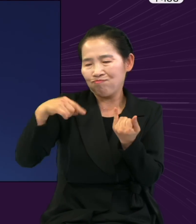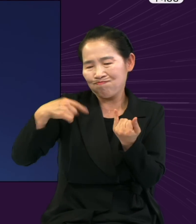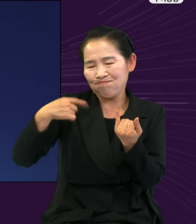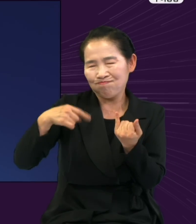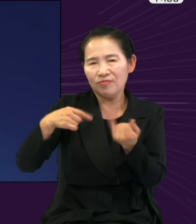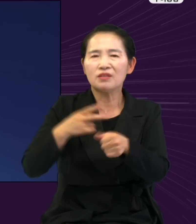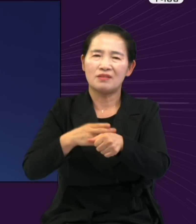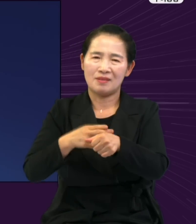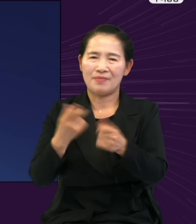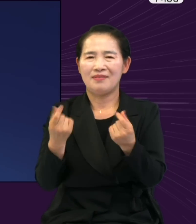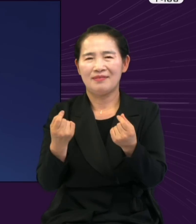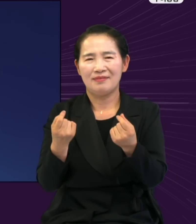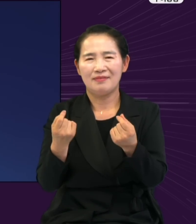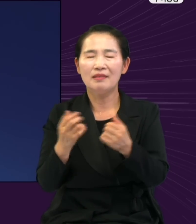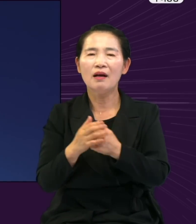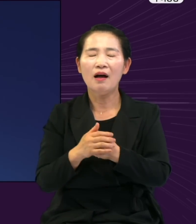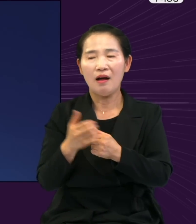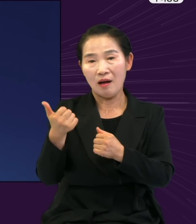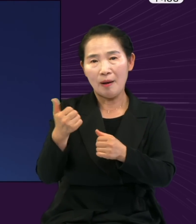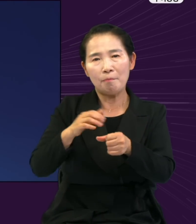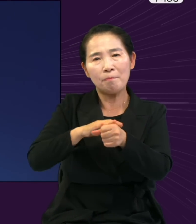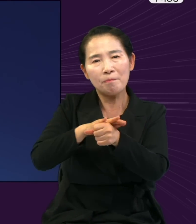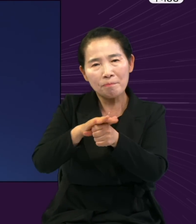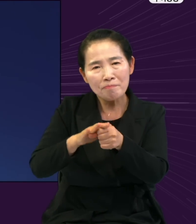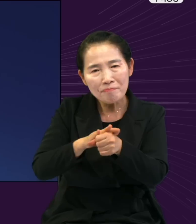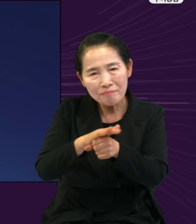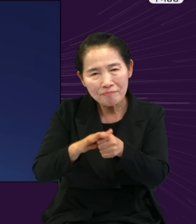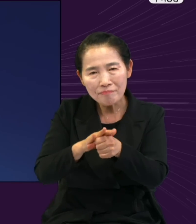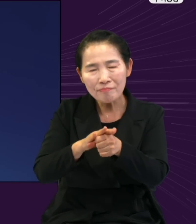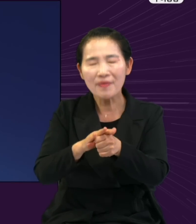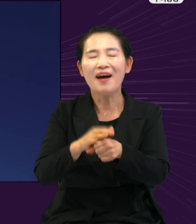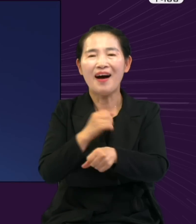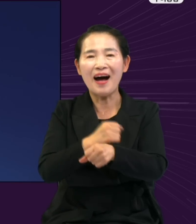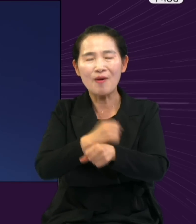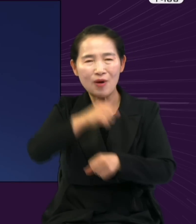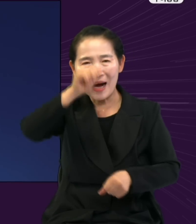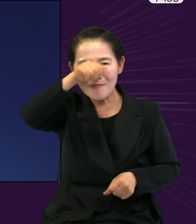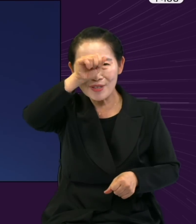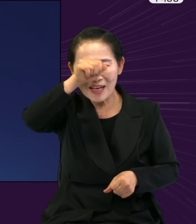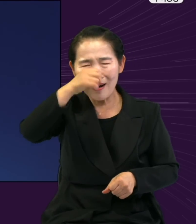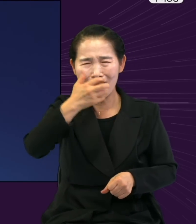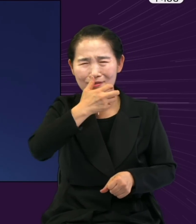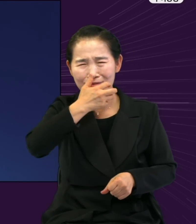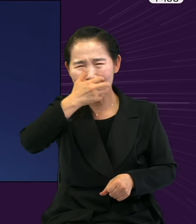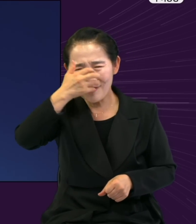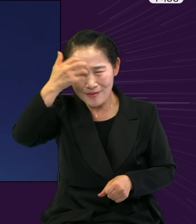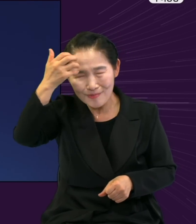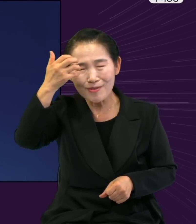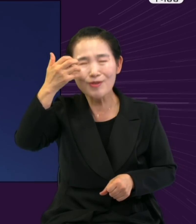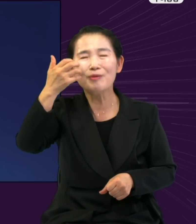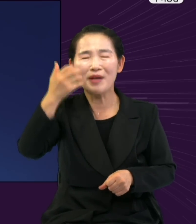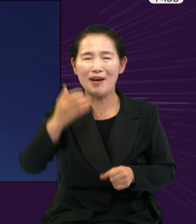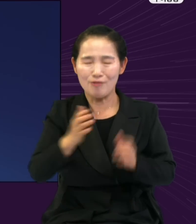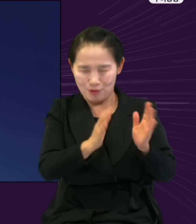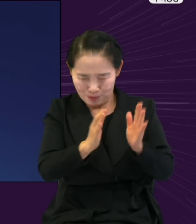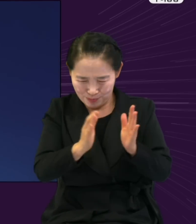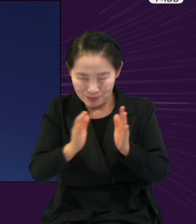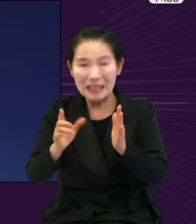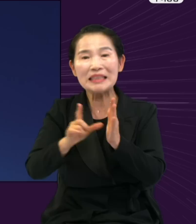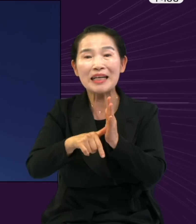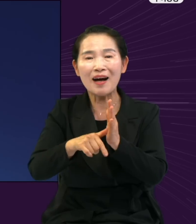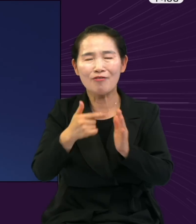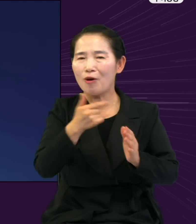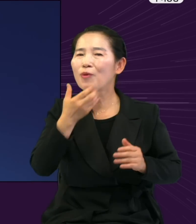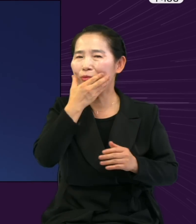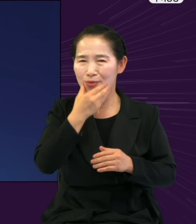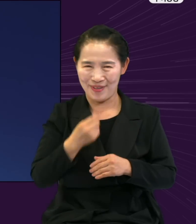만나 사랑하고 함께 꿈을 꾸던 아프리카를 향해 달려가기 위해 준비하던 시간들은 행복했습니다. 저희 결혼식